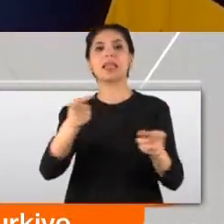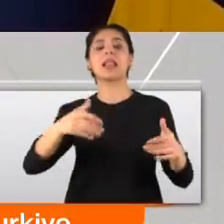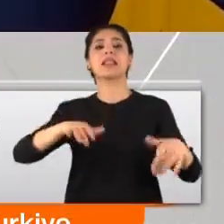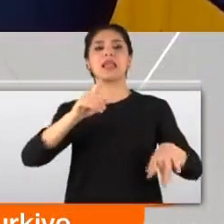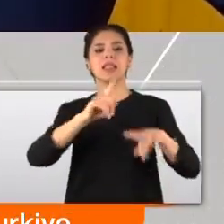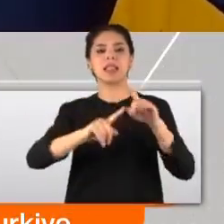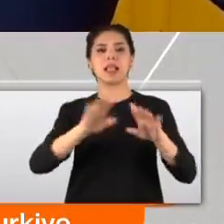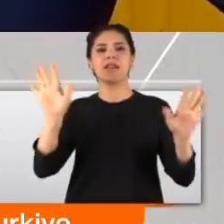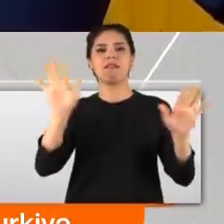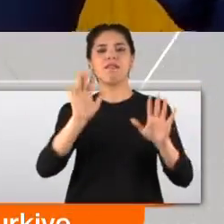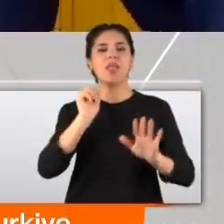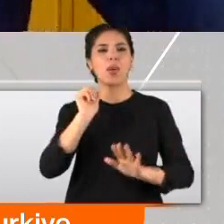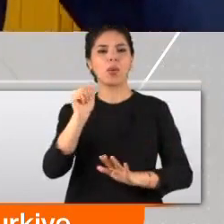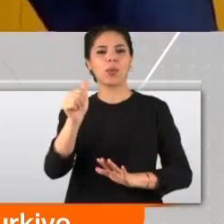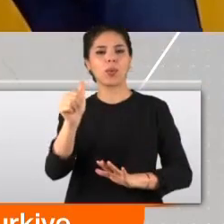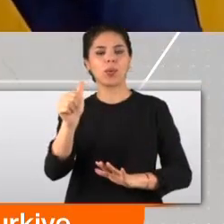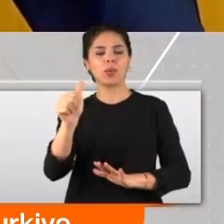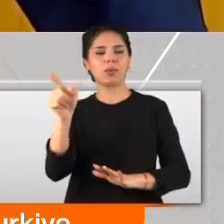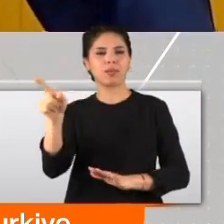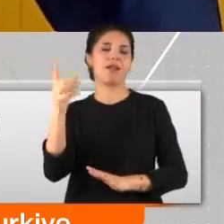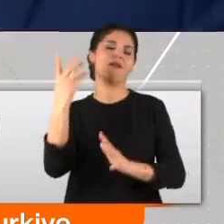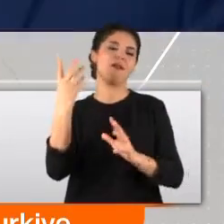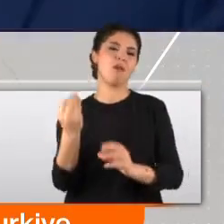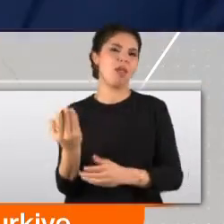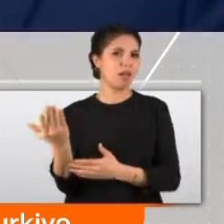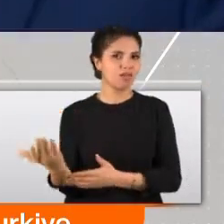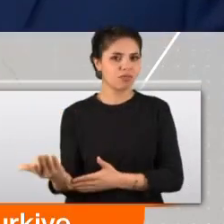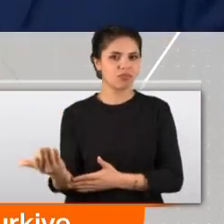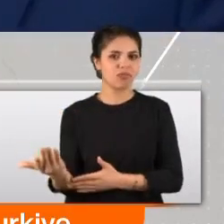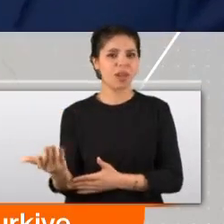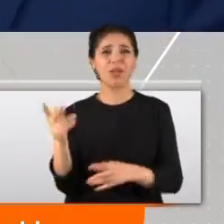veda edeceği günlere eninde sonunda ulaşacak,